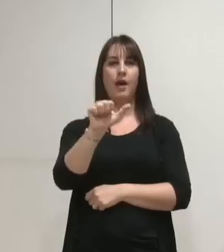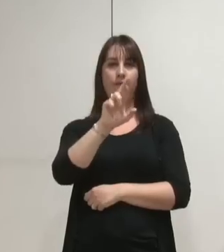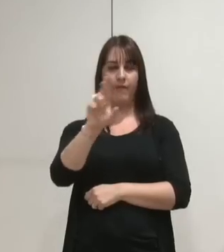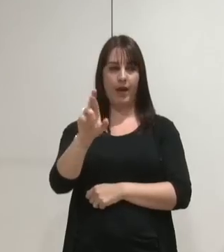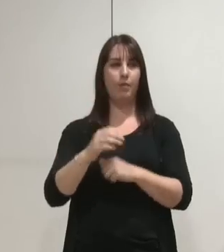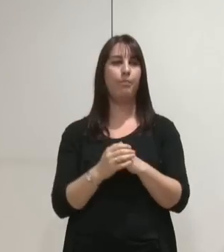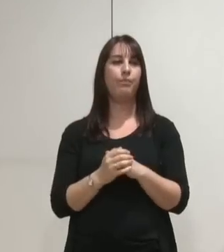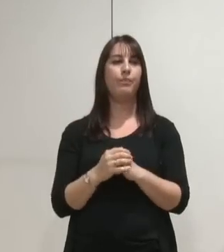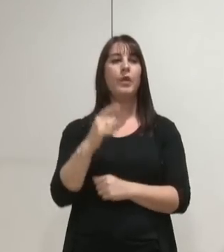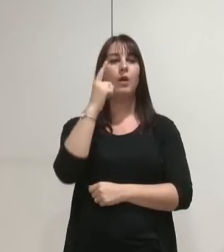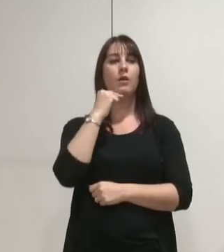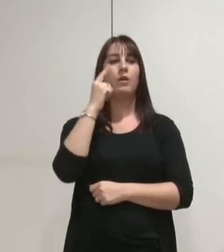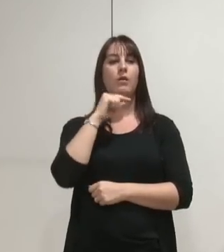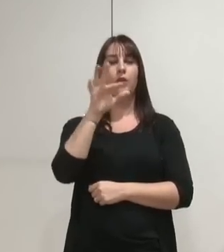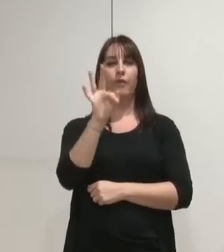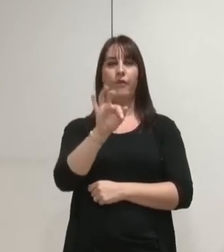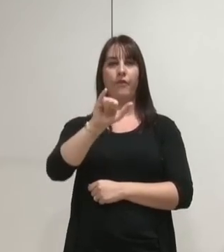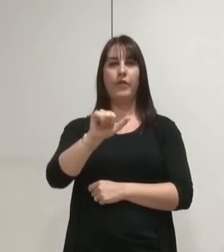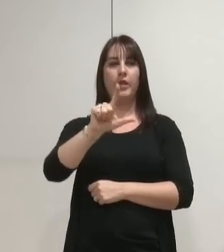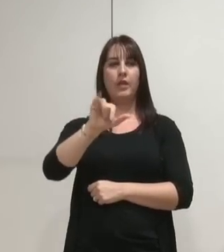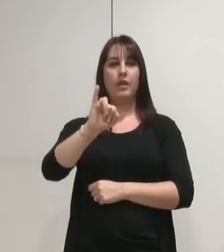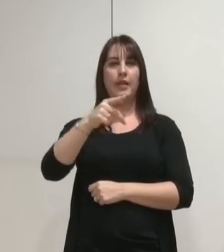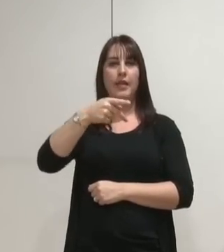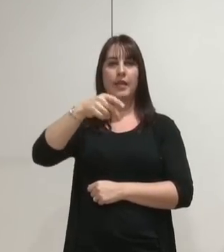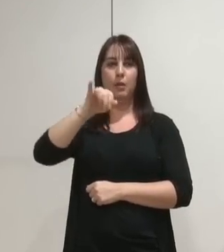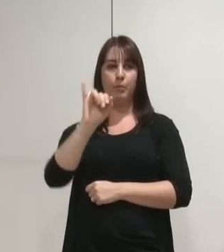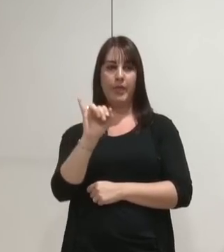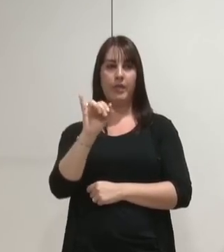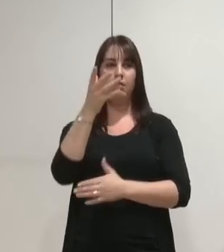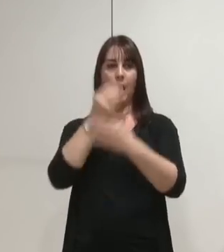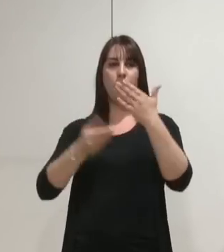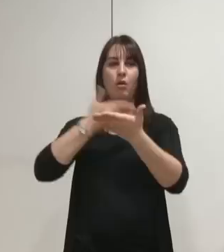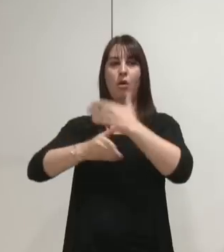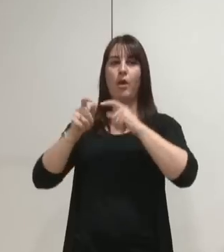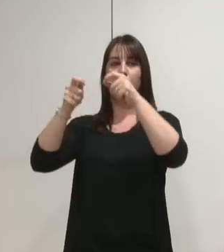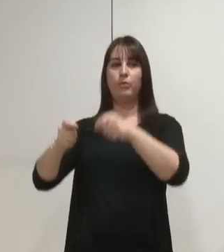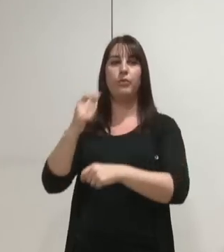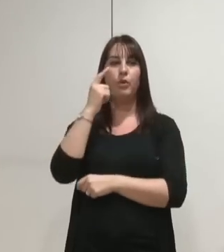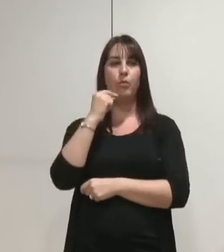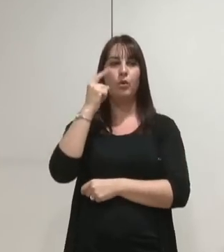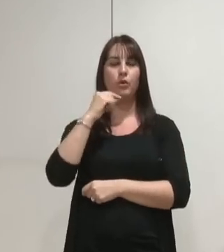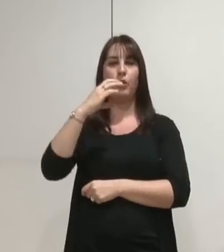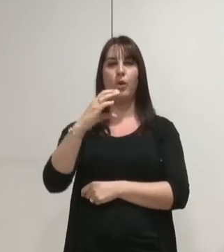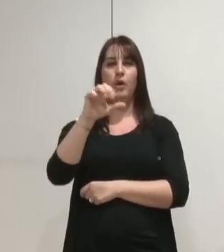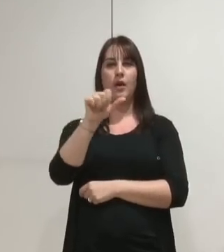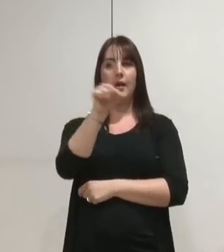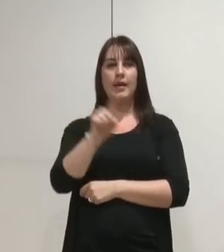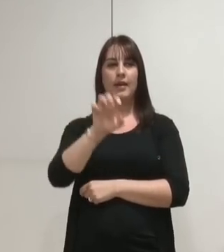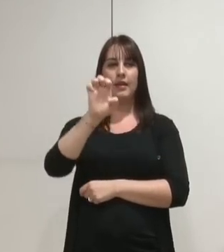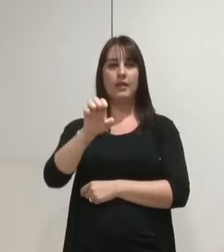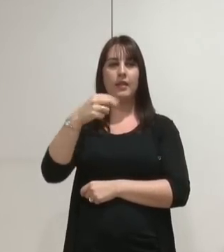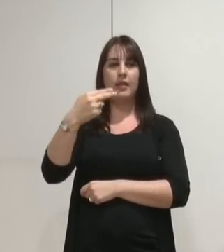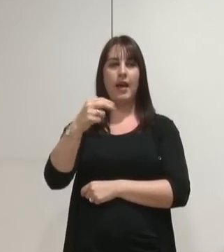bouillon Alan confesson Claude Coutaz présent Suzanne daté René de